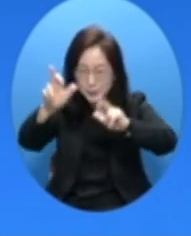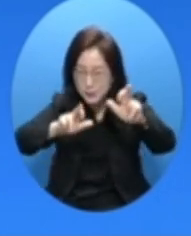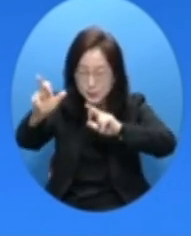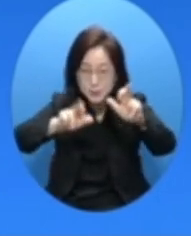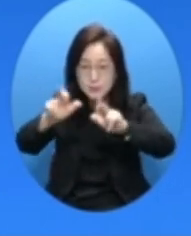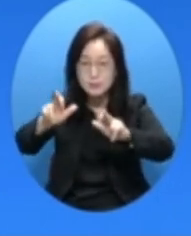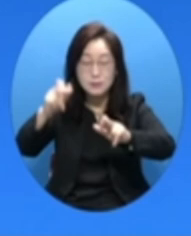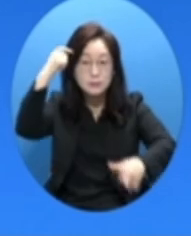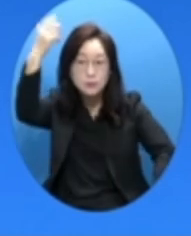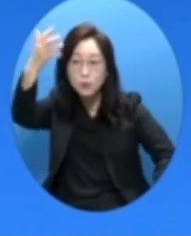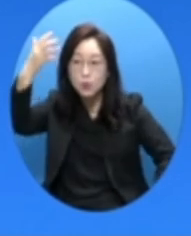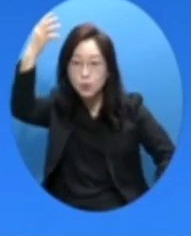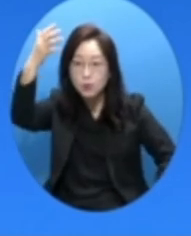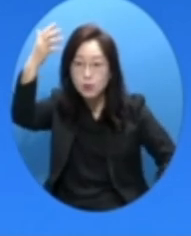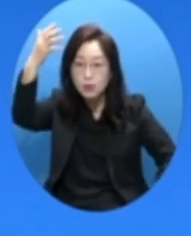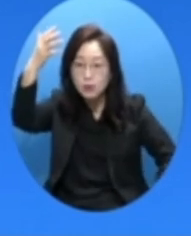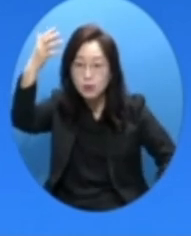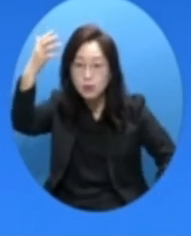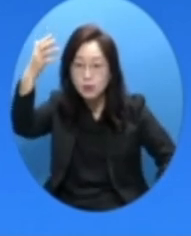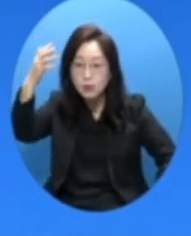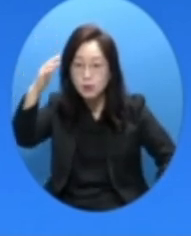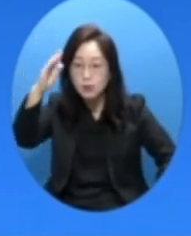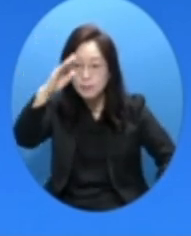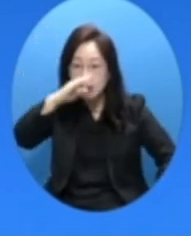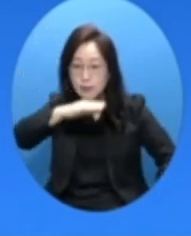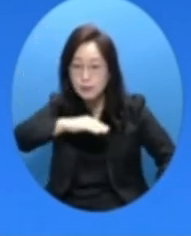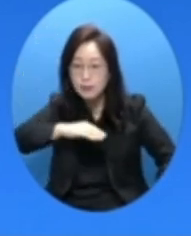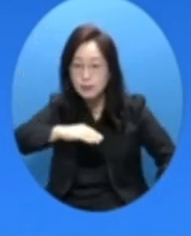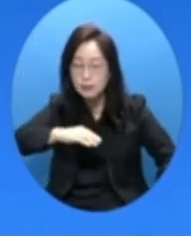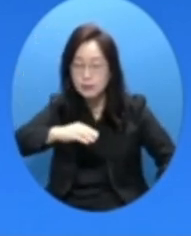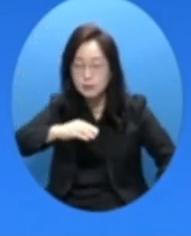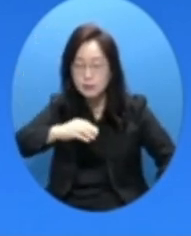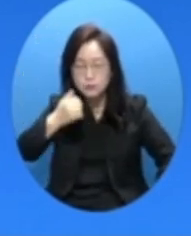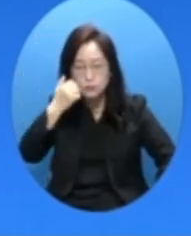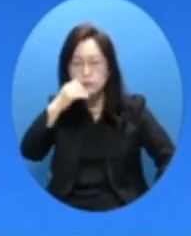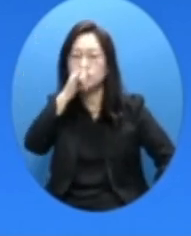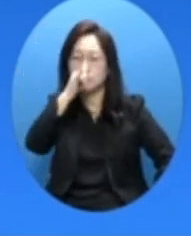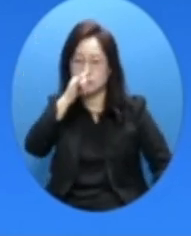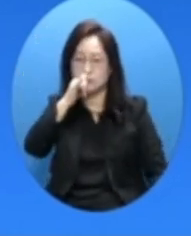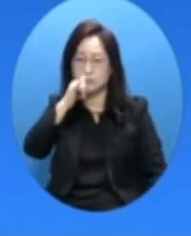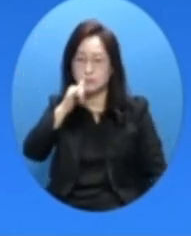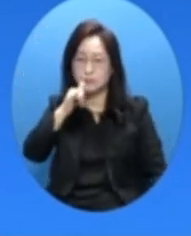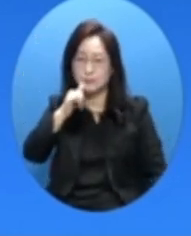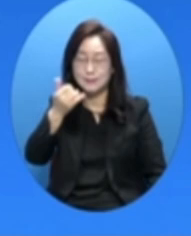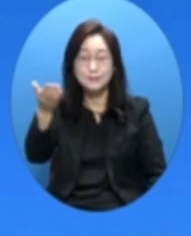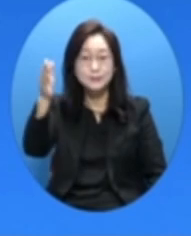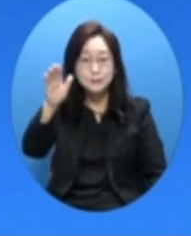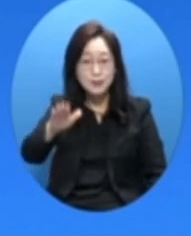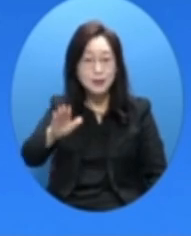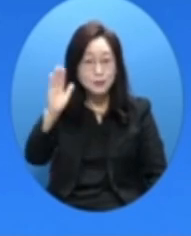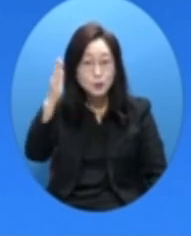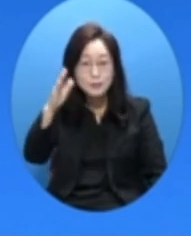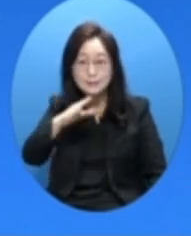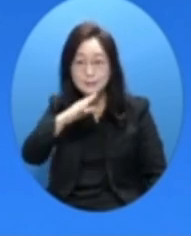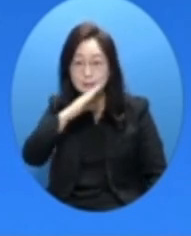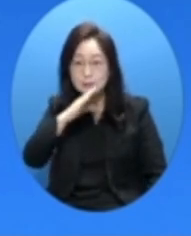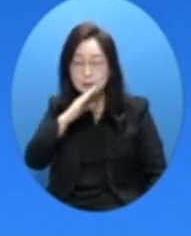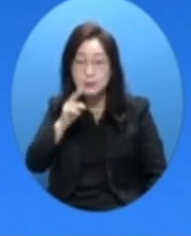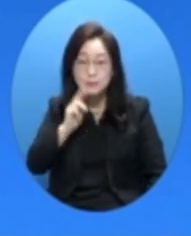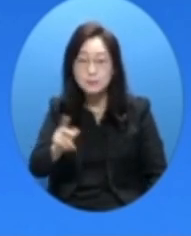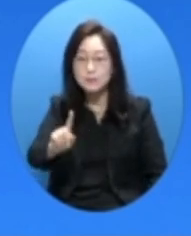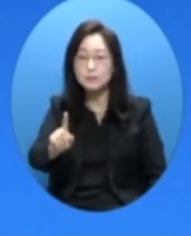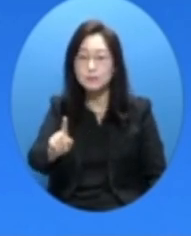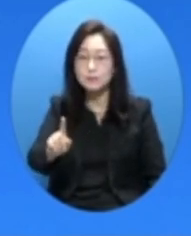영혼이 파괴되어 사는 많은 청소년들이 있고 젊은이들이 있습니다 그러나 요즘 진짜로 심각한 것은